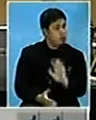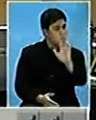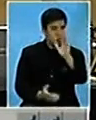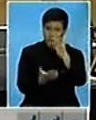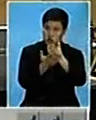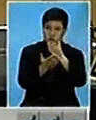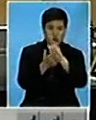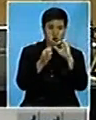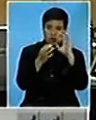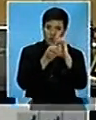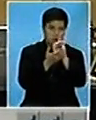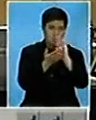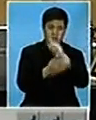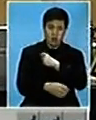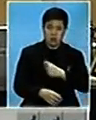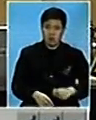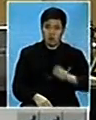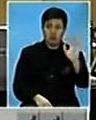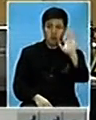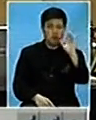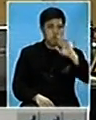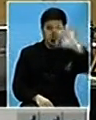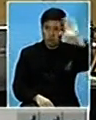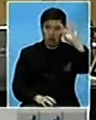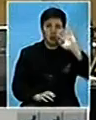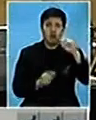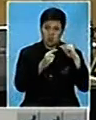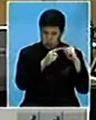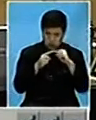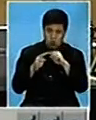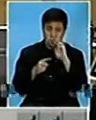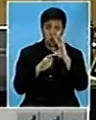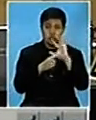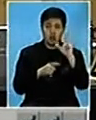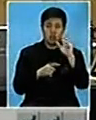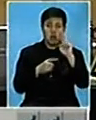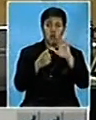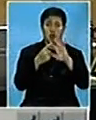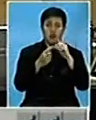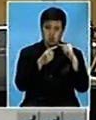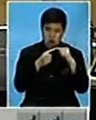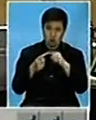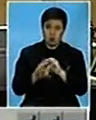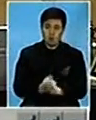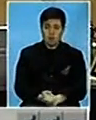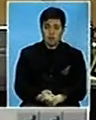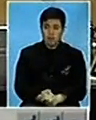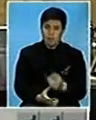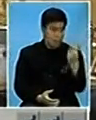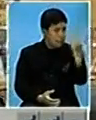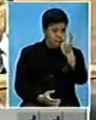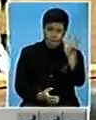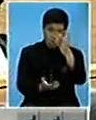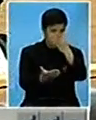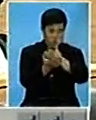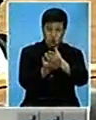ละไม่พูดถึงสถาบันพระมหากษัตริย์ผมไม่ให้ประท้วงละครับท่านวชิระพูดต่อทั้งสองฝ่ายอย่าพูดถึงสถาบันอีกครับทั้งสองฝ่ายครับไม่ว่าอ้